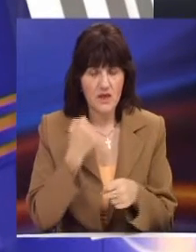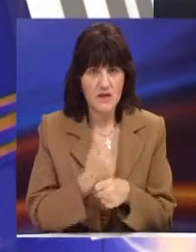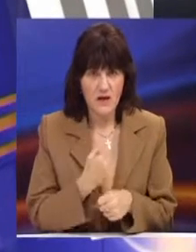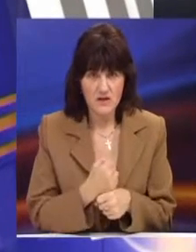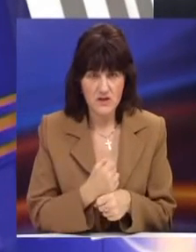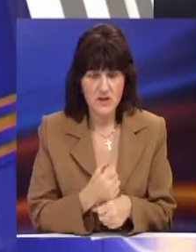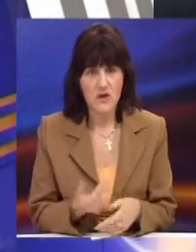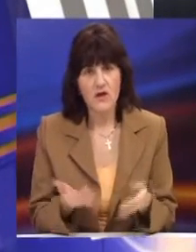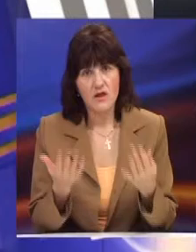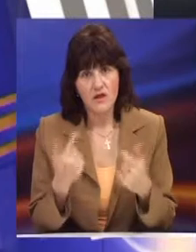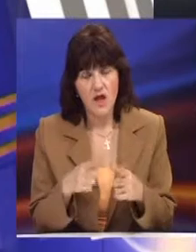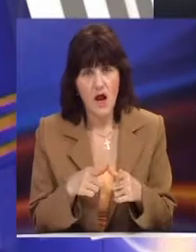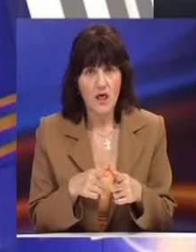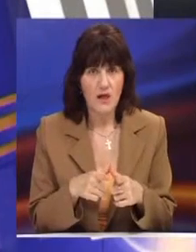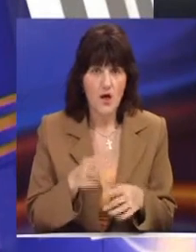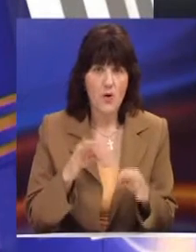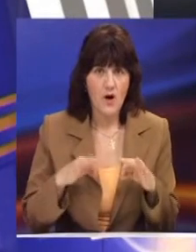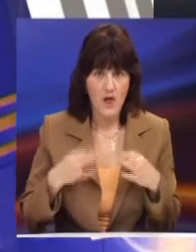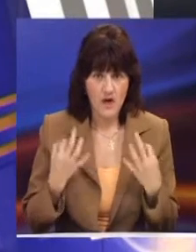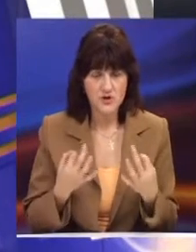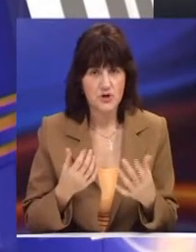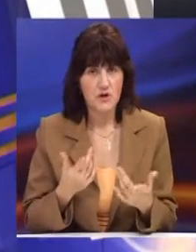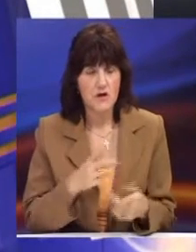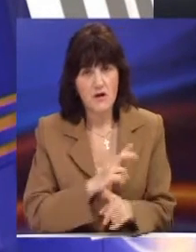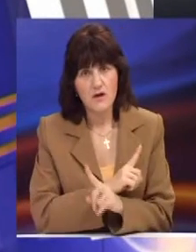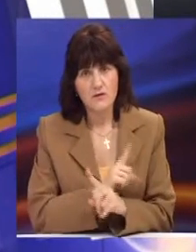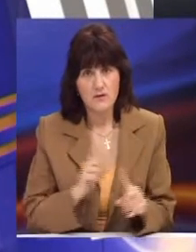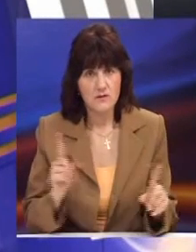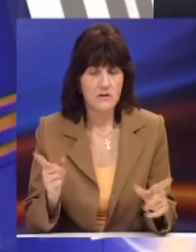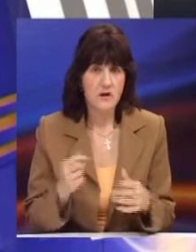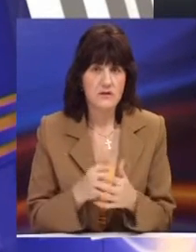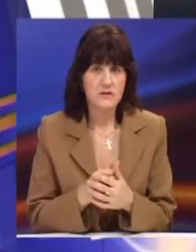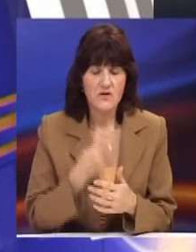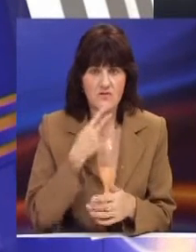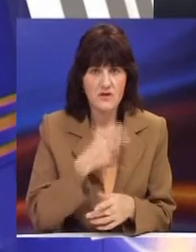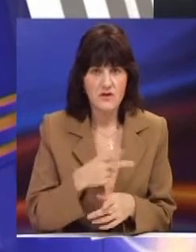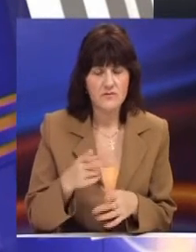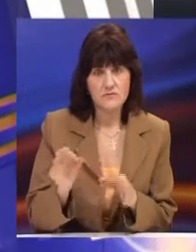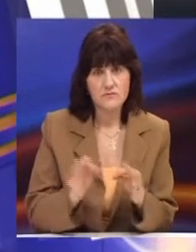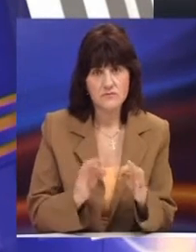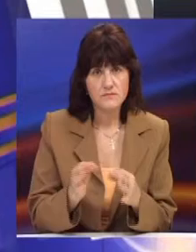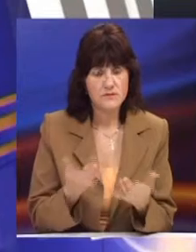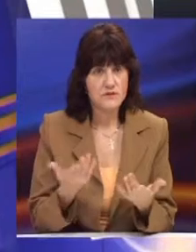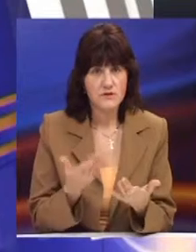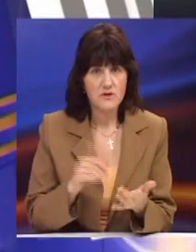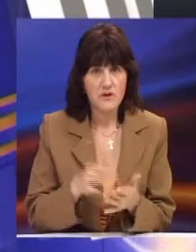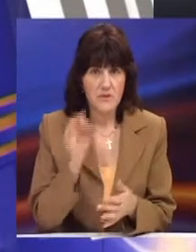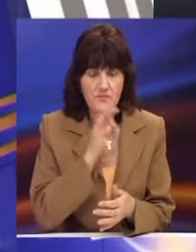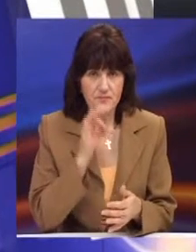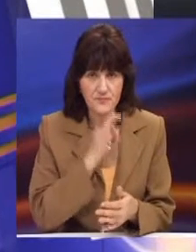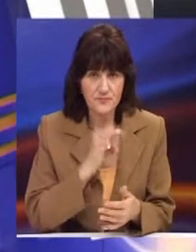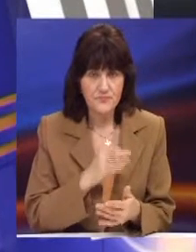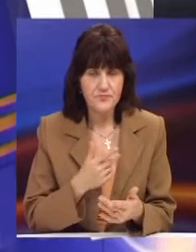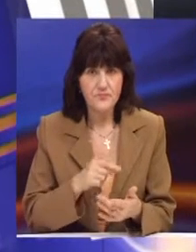raditi. Znači, da li je u pitanju lečenje, znači obavljanje različitih dijagnostičkih ili